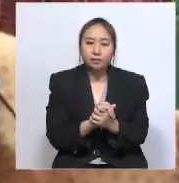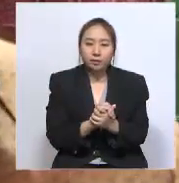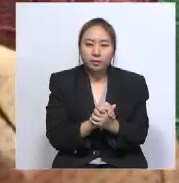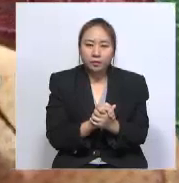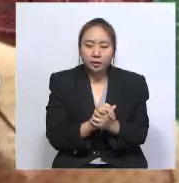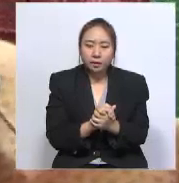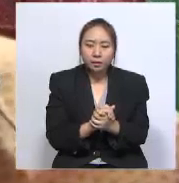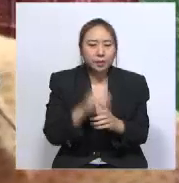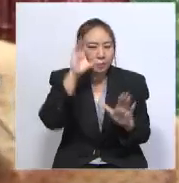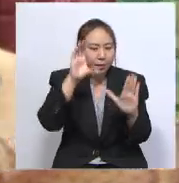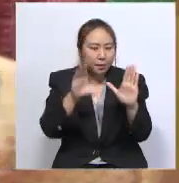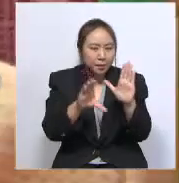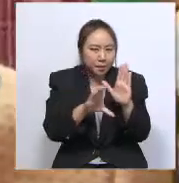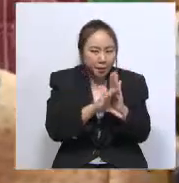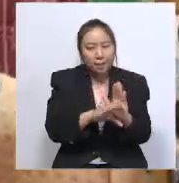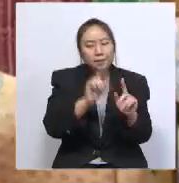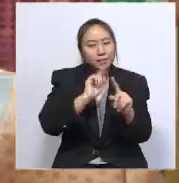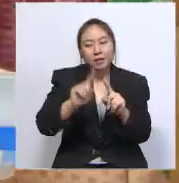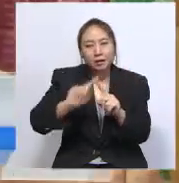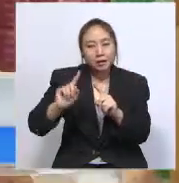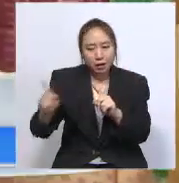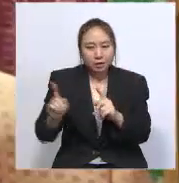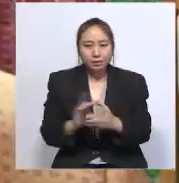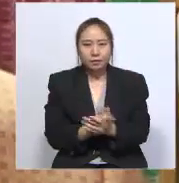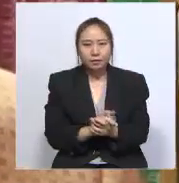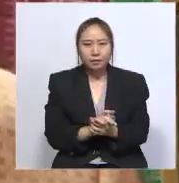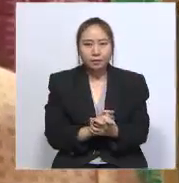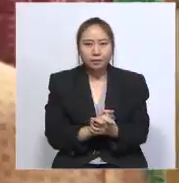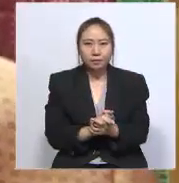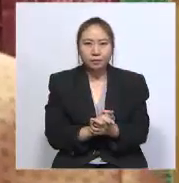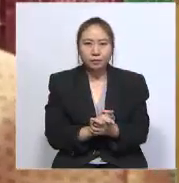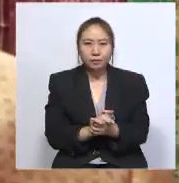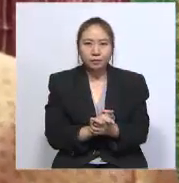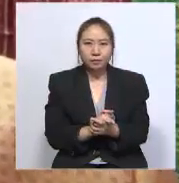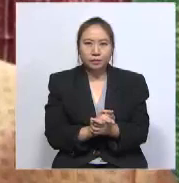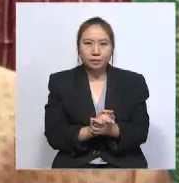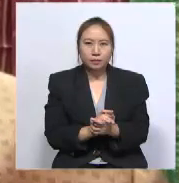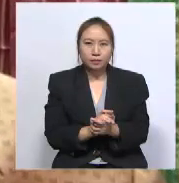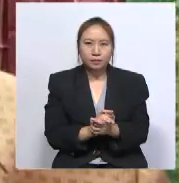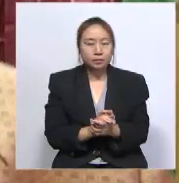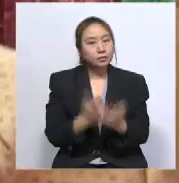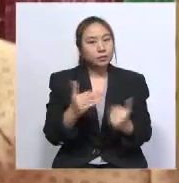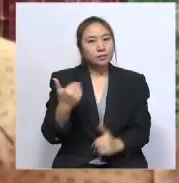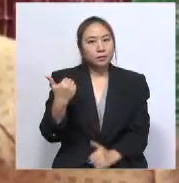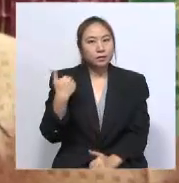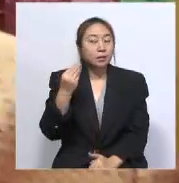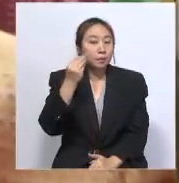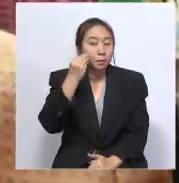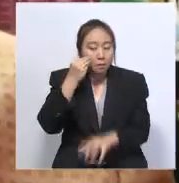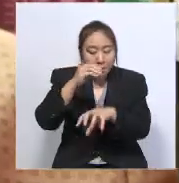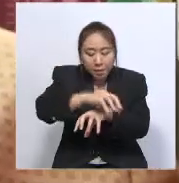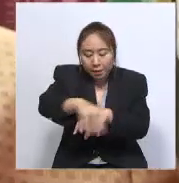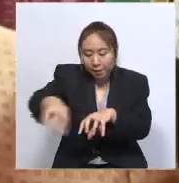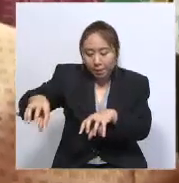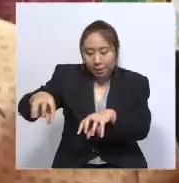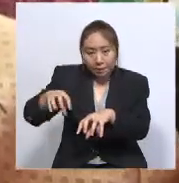ผ้าโฮลที่เรียกนะครับหรือว่าอันฟืนนวดลายอีกหลายอย่างนะครับจำนวนมากนะครับนอกจากนั้นเราก็มีหมู่บ้านผ้าไหมที่มีชื่อเสีย